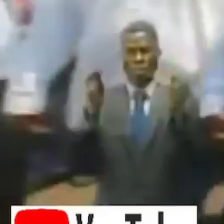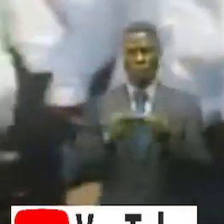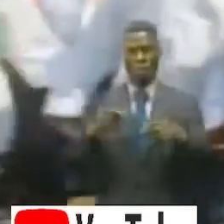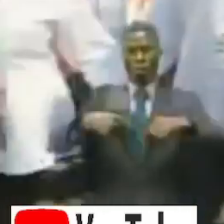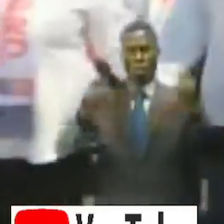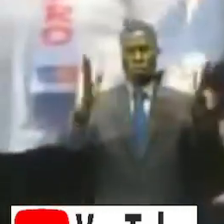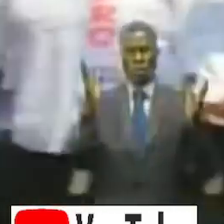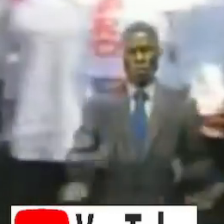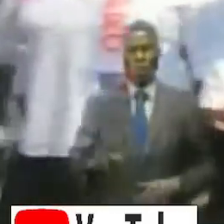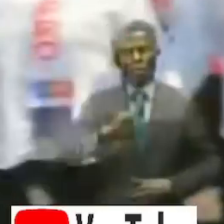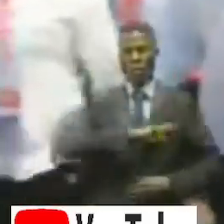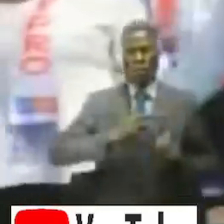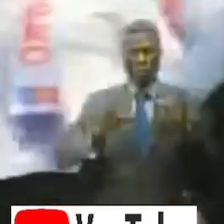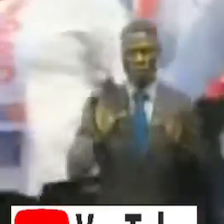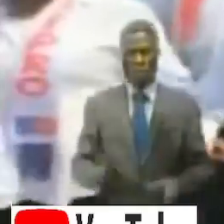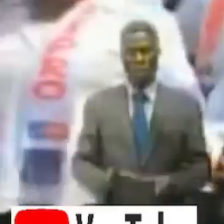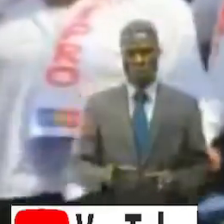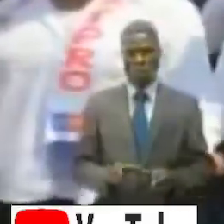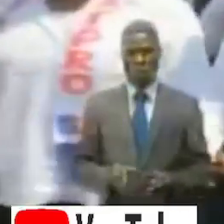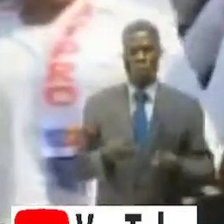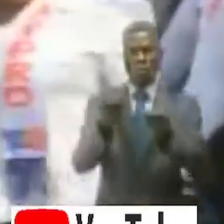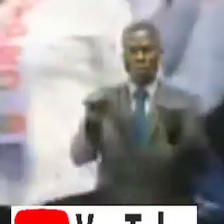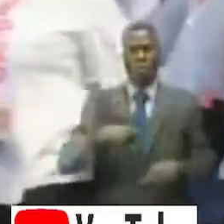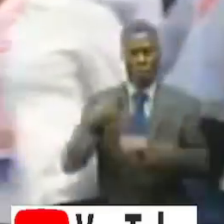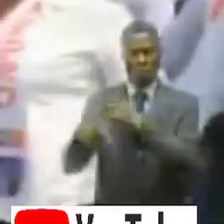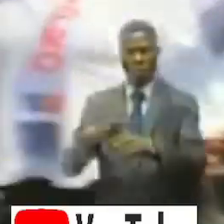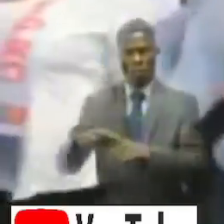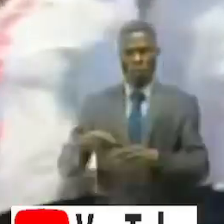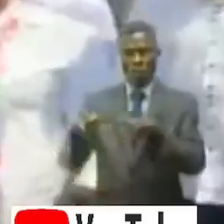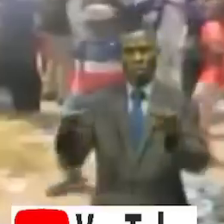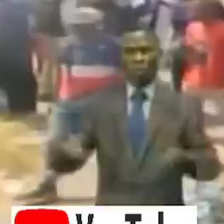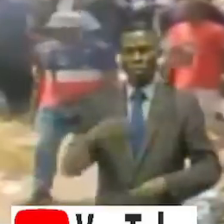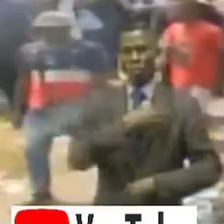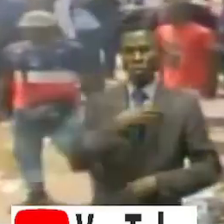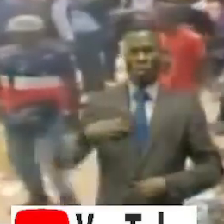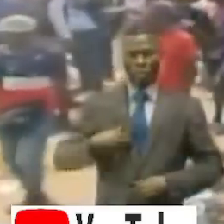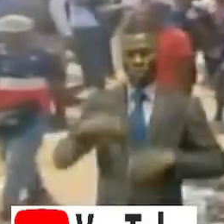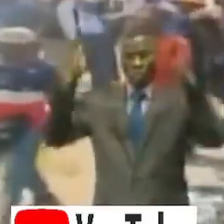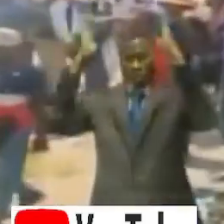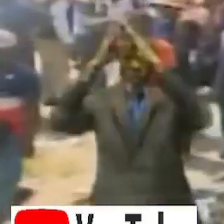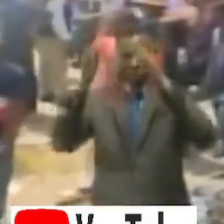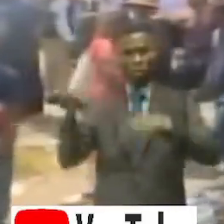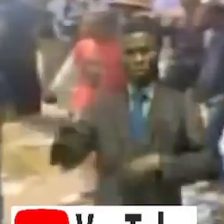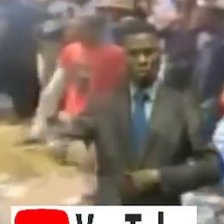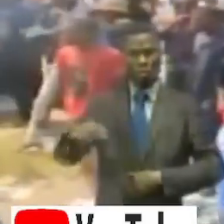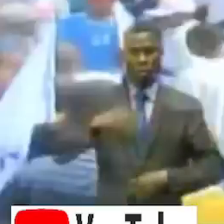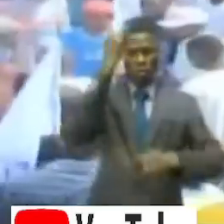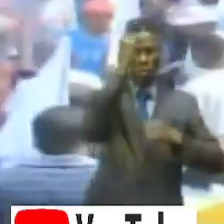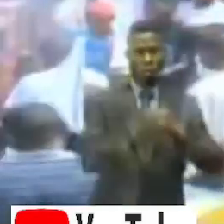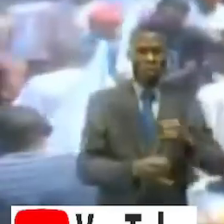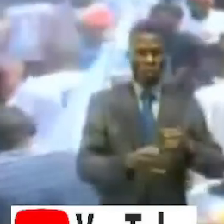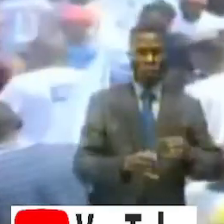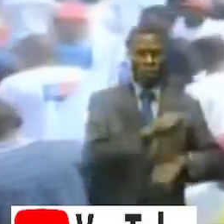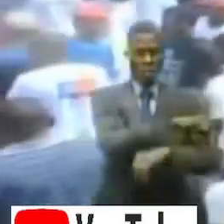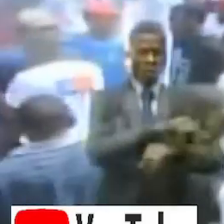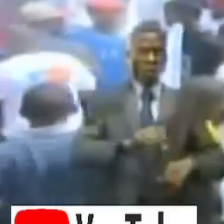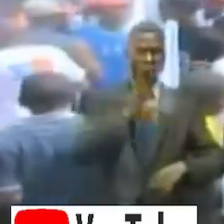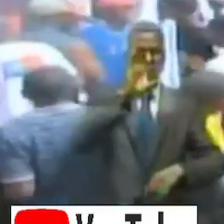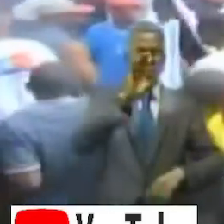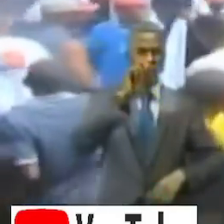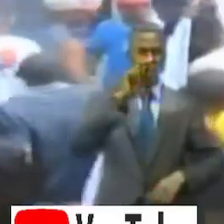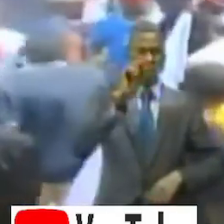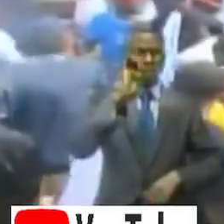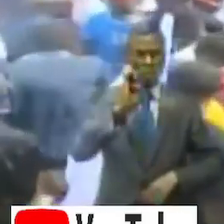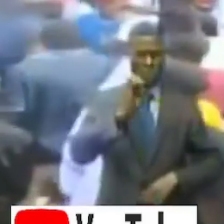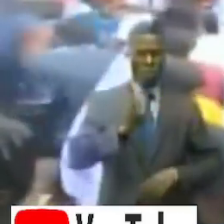l'opposition républicaine avait comme point de départ le terrain Mamayemo à Gombe pour chiter à la CENI à travers une